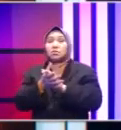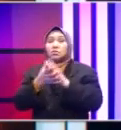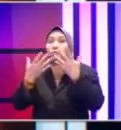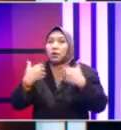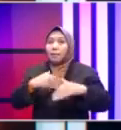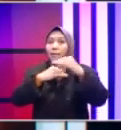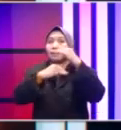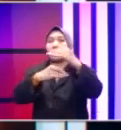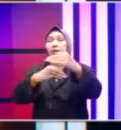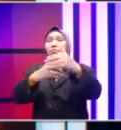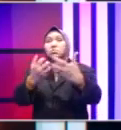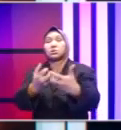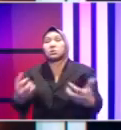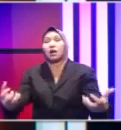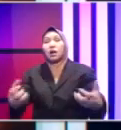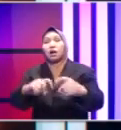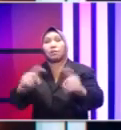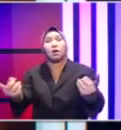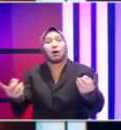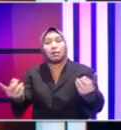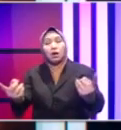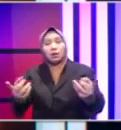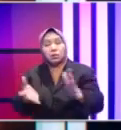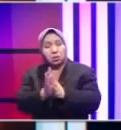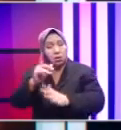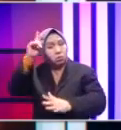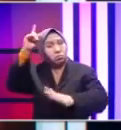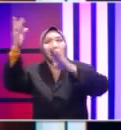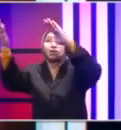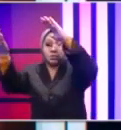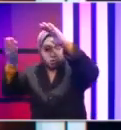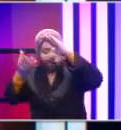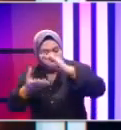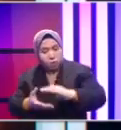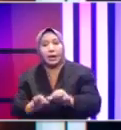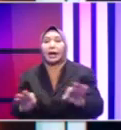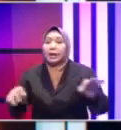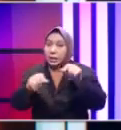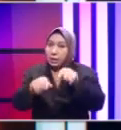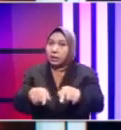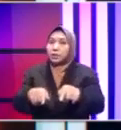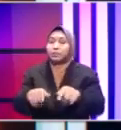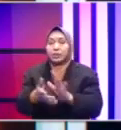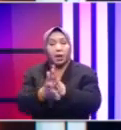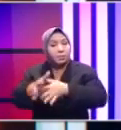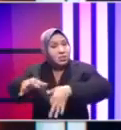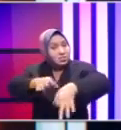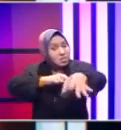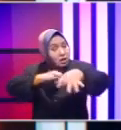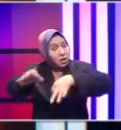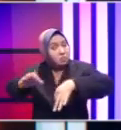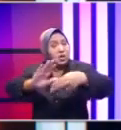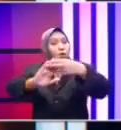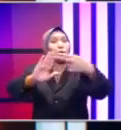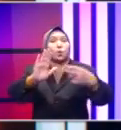terbatas maka dia mengadu kepada Allah Subhanahu Wa Ta'ala maka Allah menurunkan ayat ini menjelaskan hukum jihad